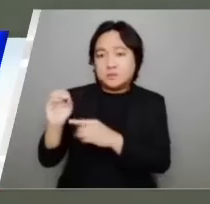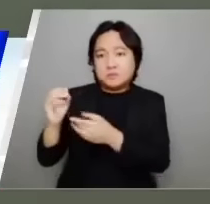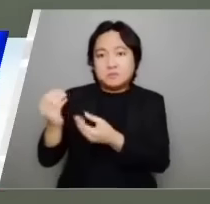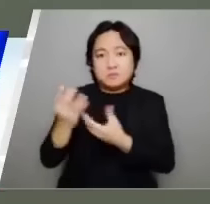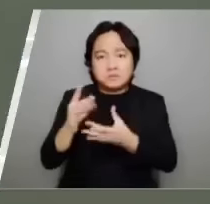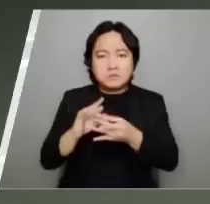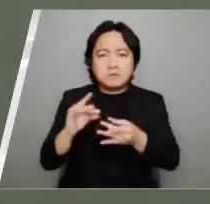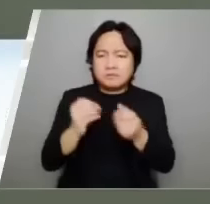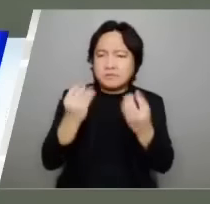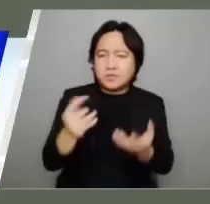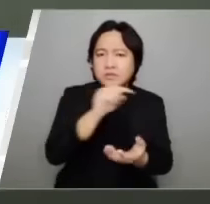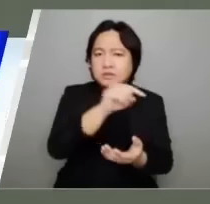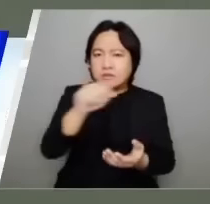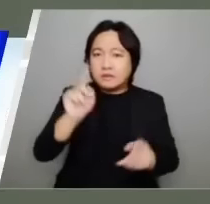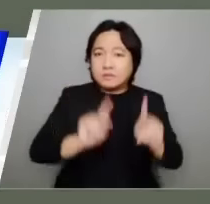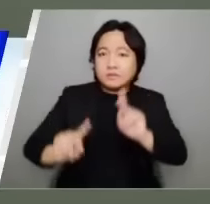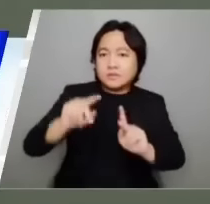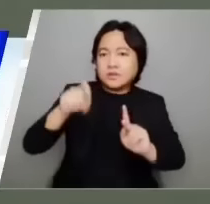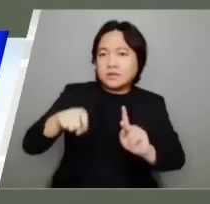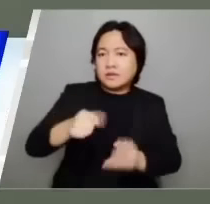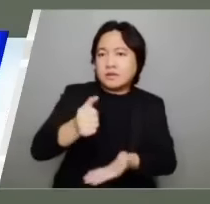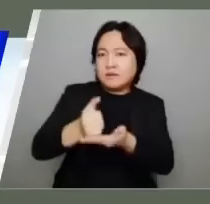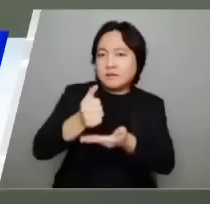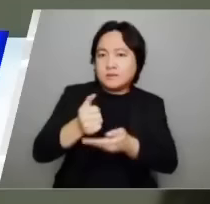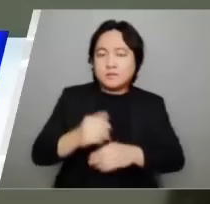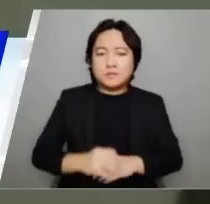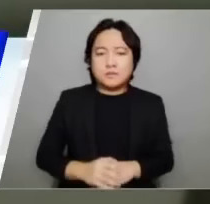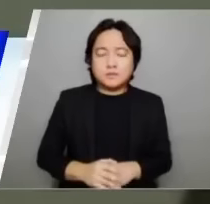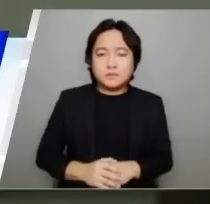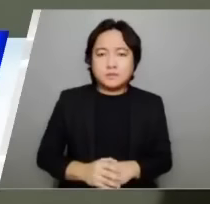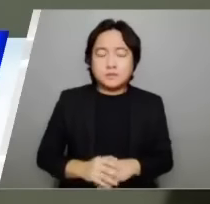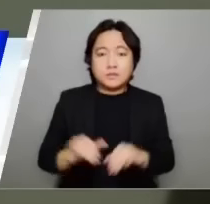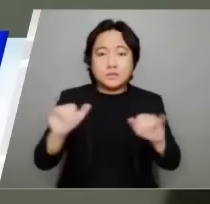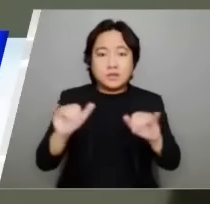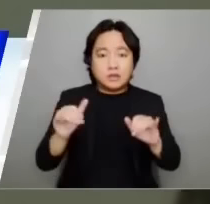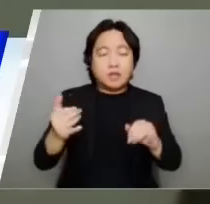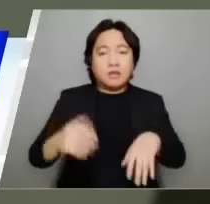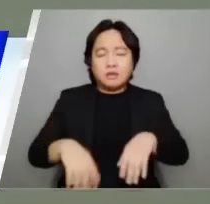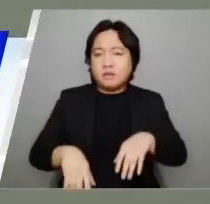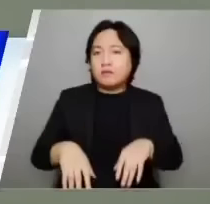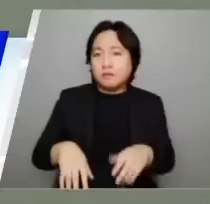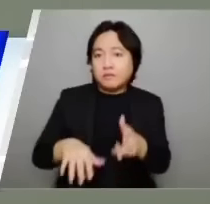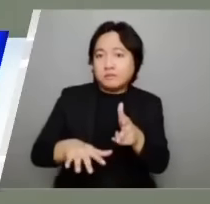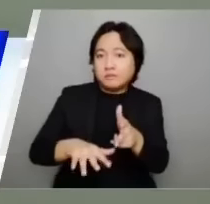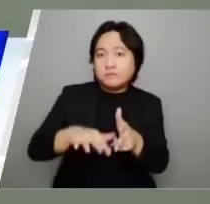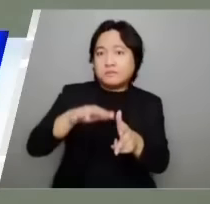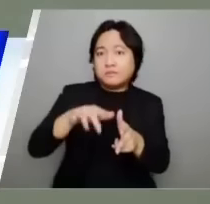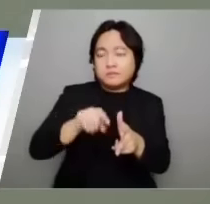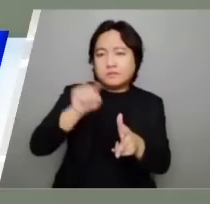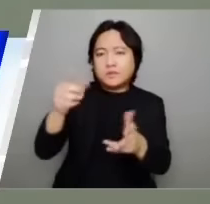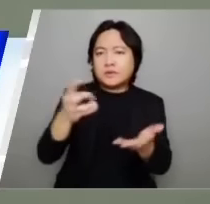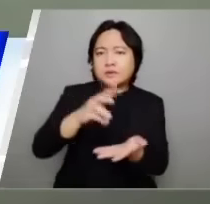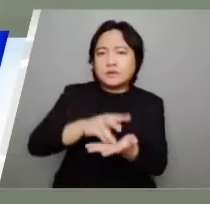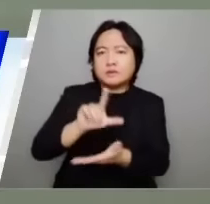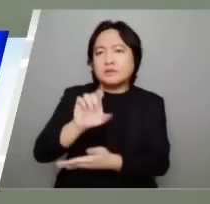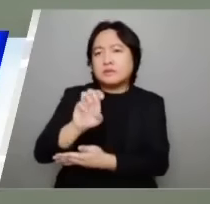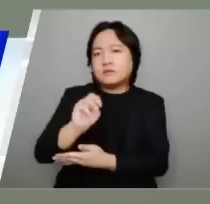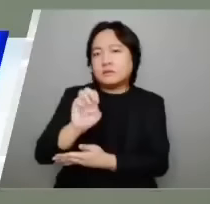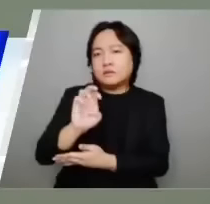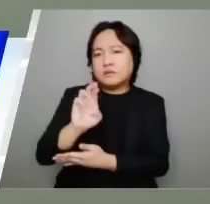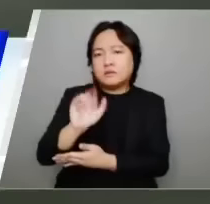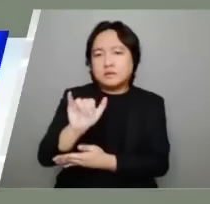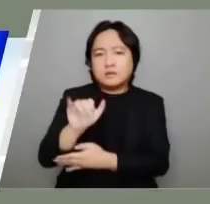Hanggang baywang din ang taas ng baha sa Bawan San Pascual Diversion Road na nag-iisang papasok ng Lemery. Ang AUV na ito lumutang na dahil hindi